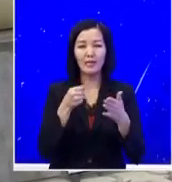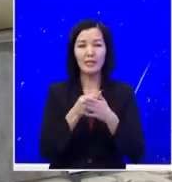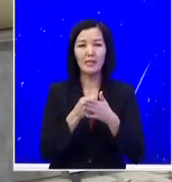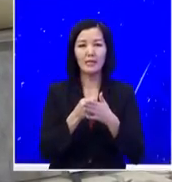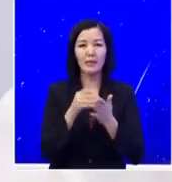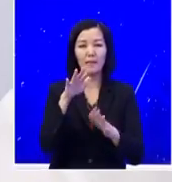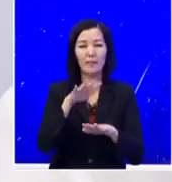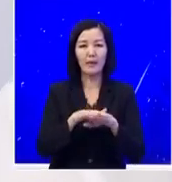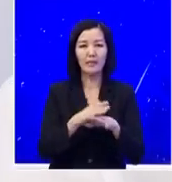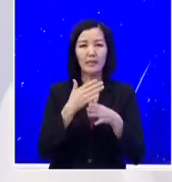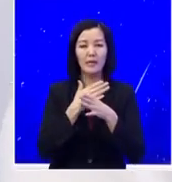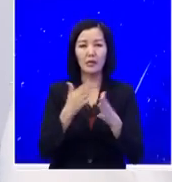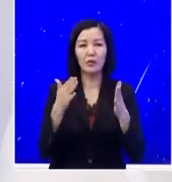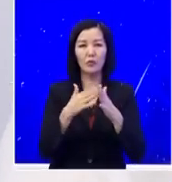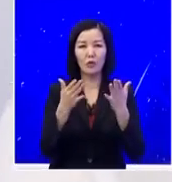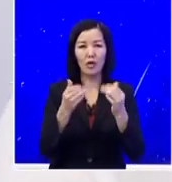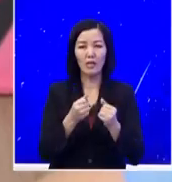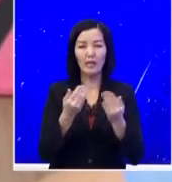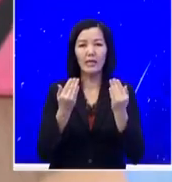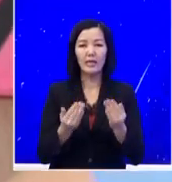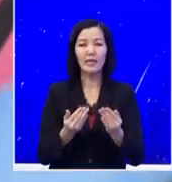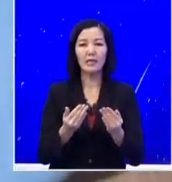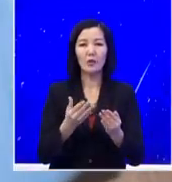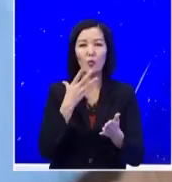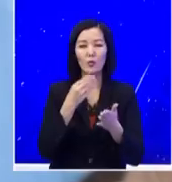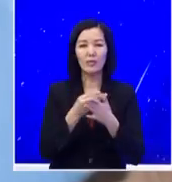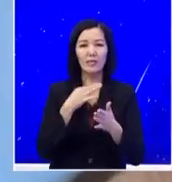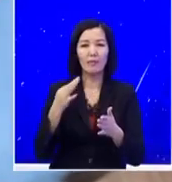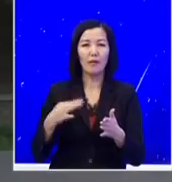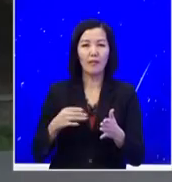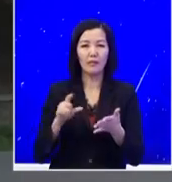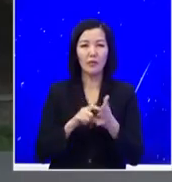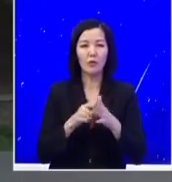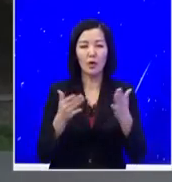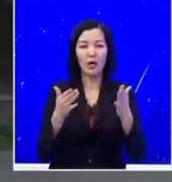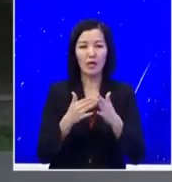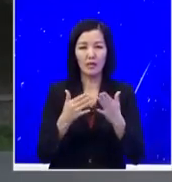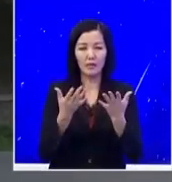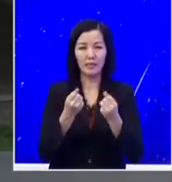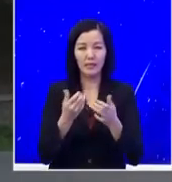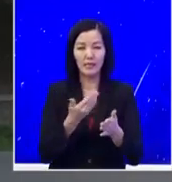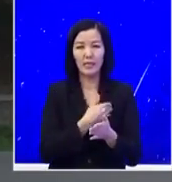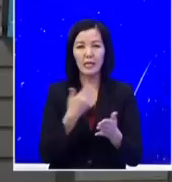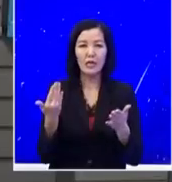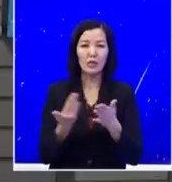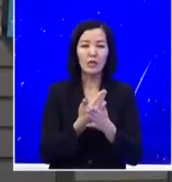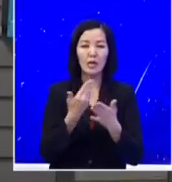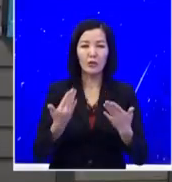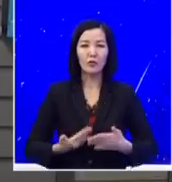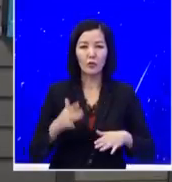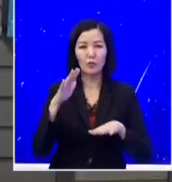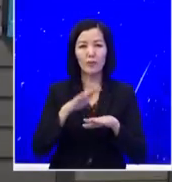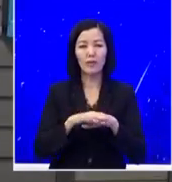атаулы банк арқылы үй алған, енді баласына пәтер алуға ниетті. Сондықтан арнайы орталыққа келіп, жаңа тұрғын үй жобасы